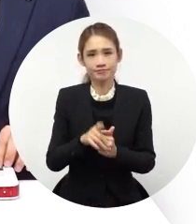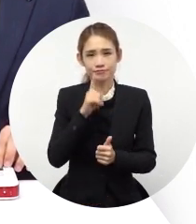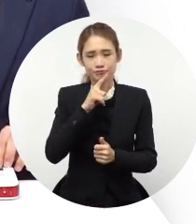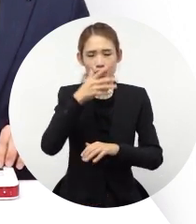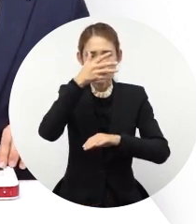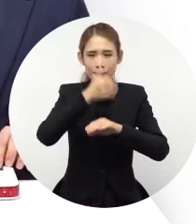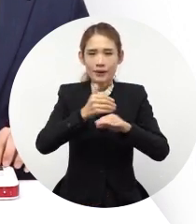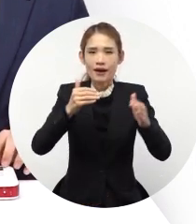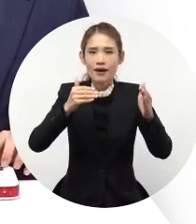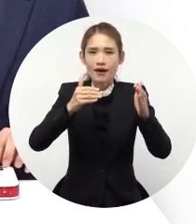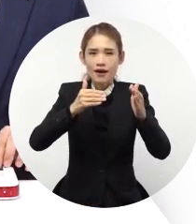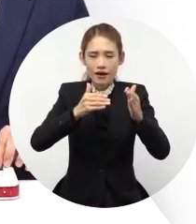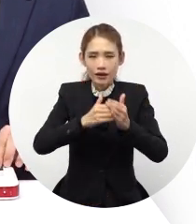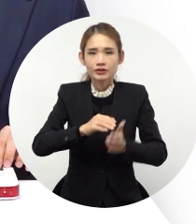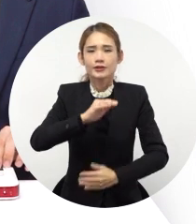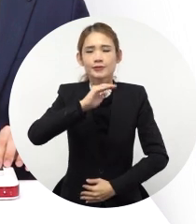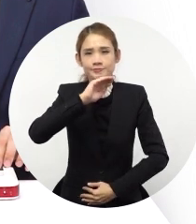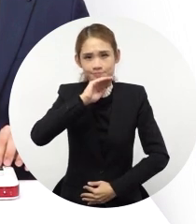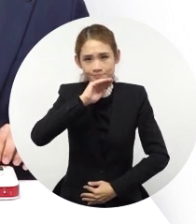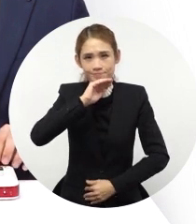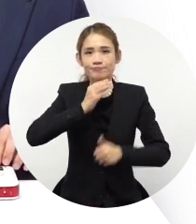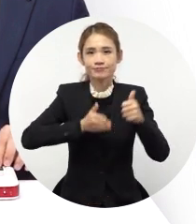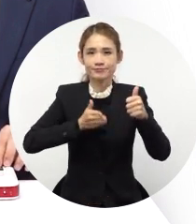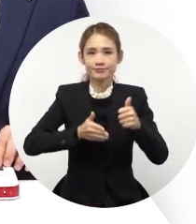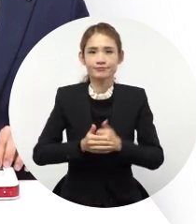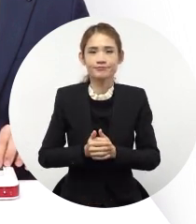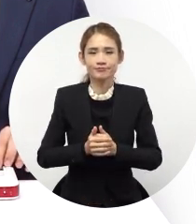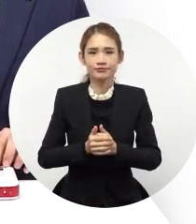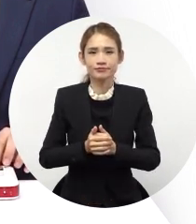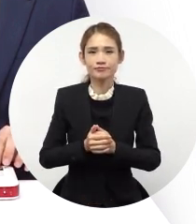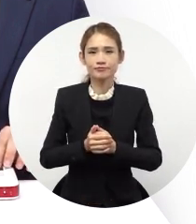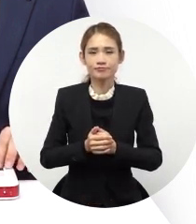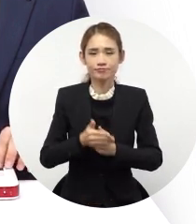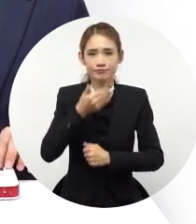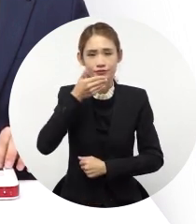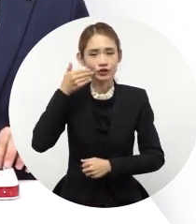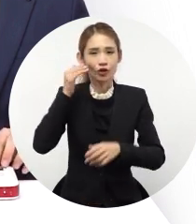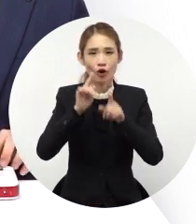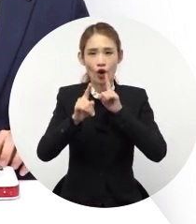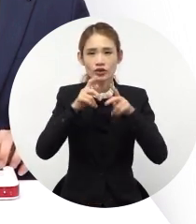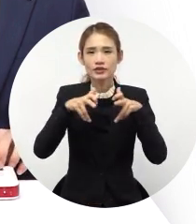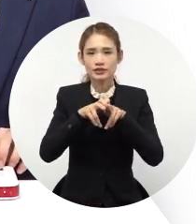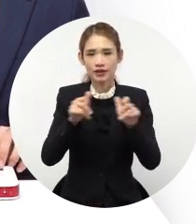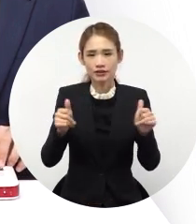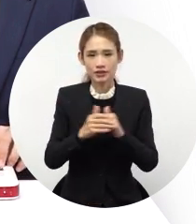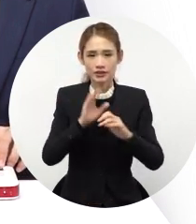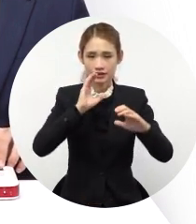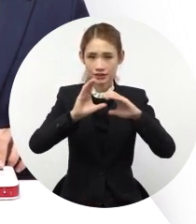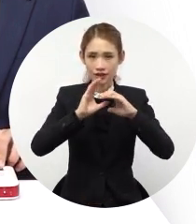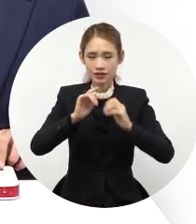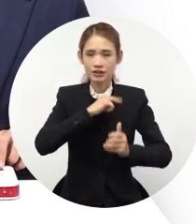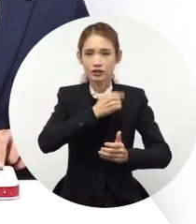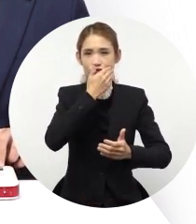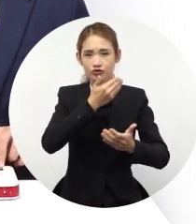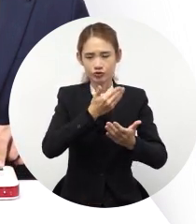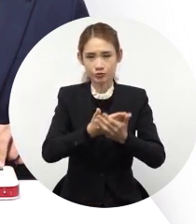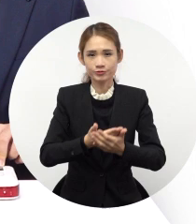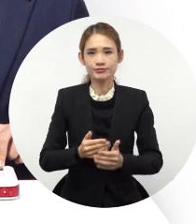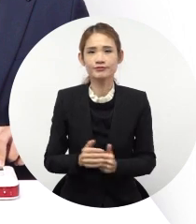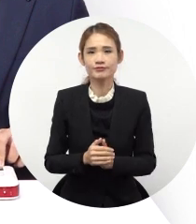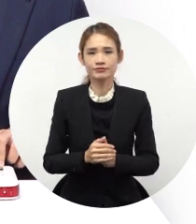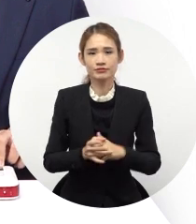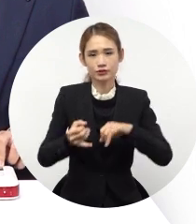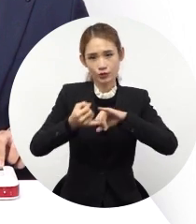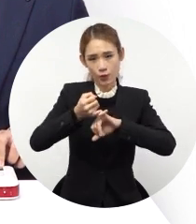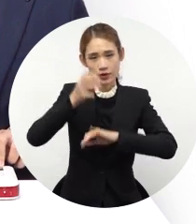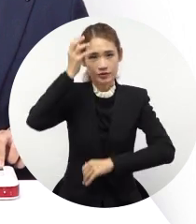말을 끝까지 할 수 있도록 기다려줘야 합니다. 그것이 청각 언어장애인이 의사소통할 때 매우 중요한 부분이기 때문에